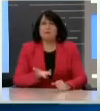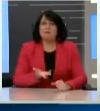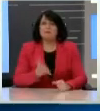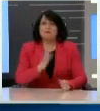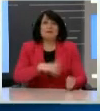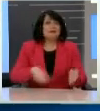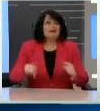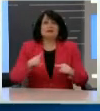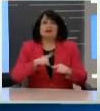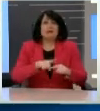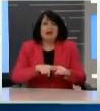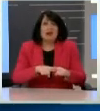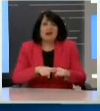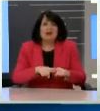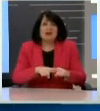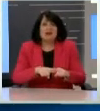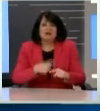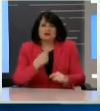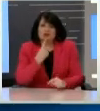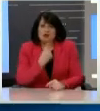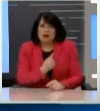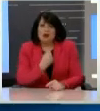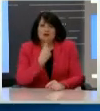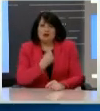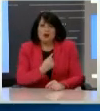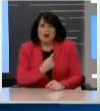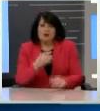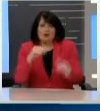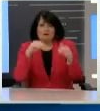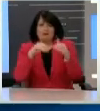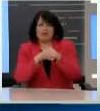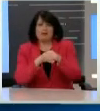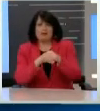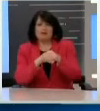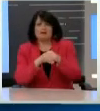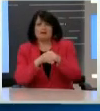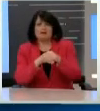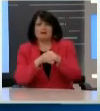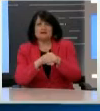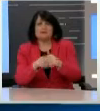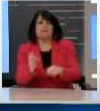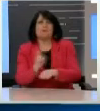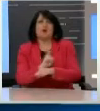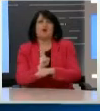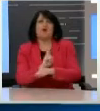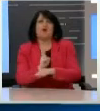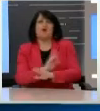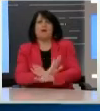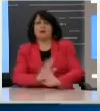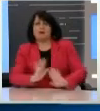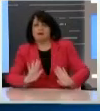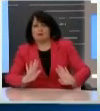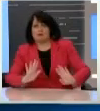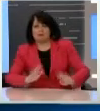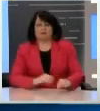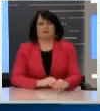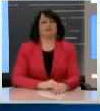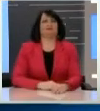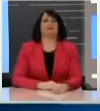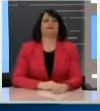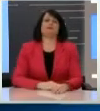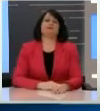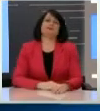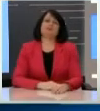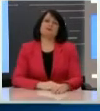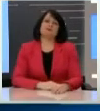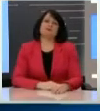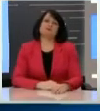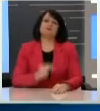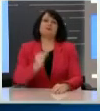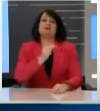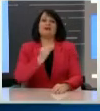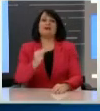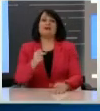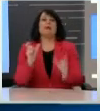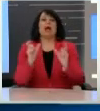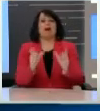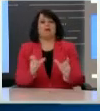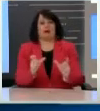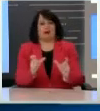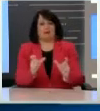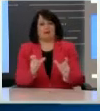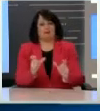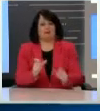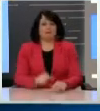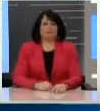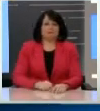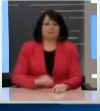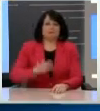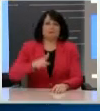χώρα, επιμένω, αυτές οι επενδύσεις είναι ακόμα στα χαρτιά. Τώρα, για το συγκεκριμένο θέμα της άμυνας.